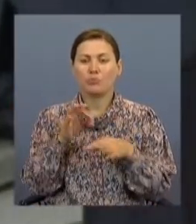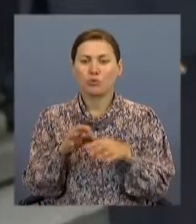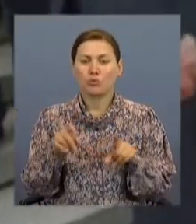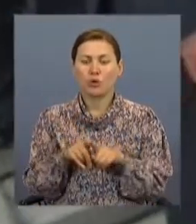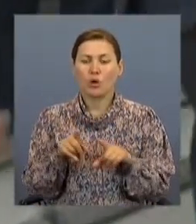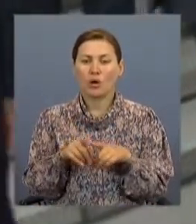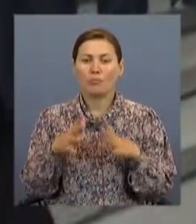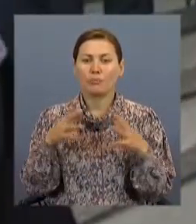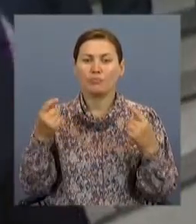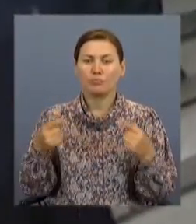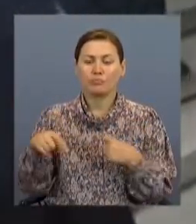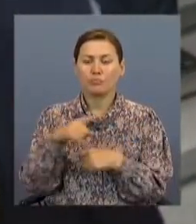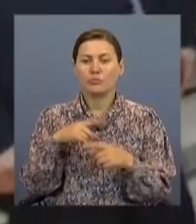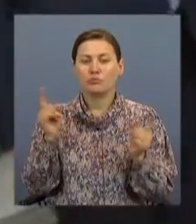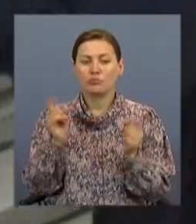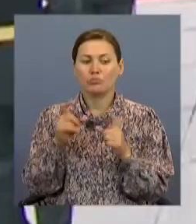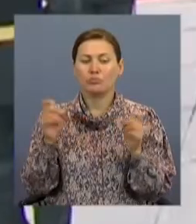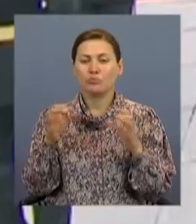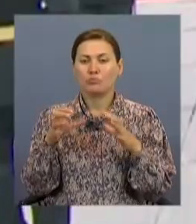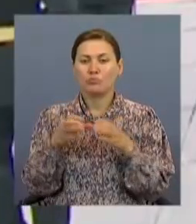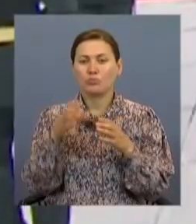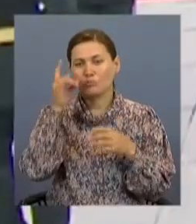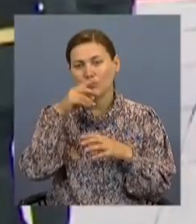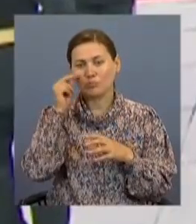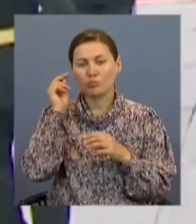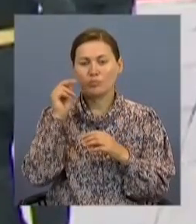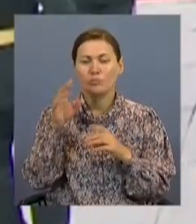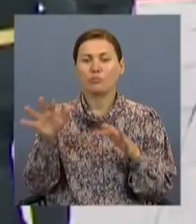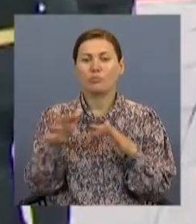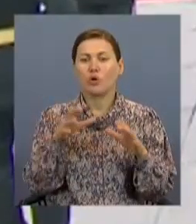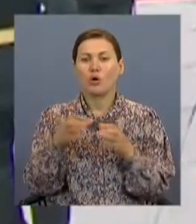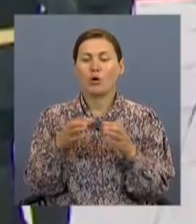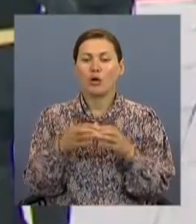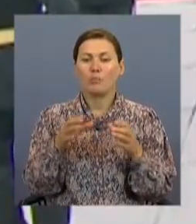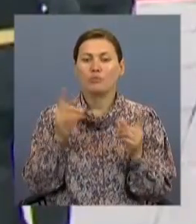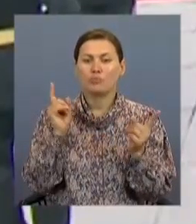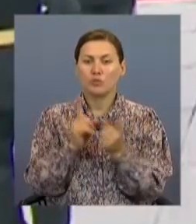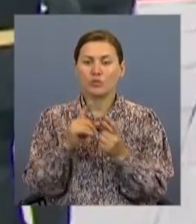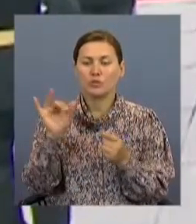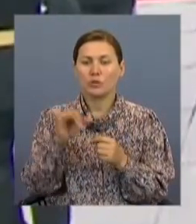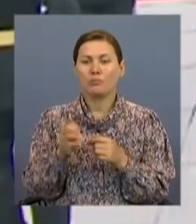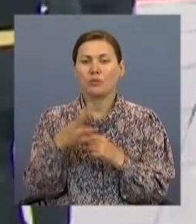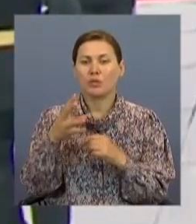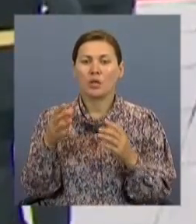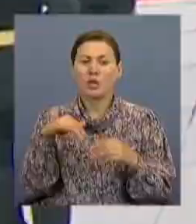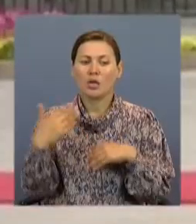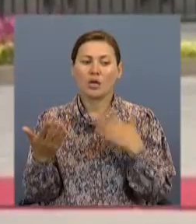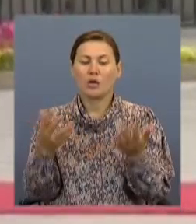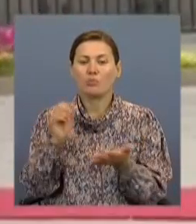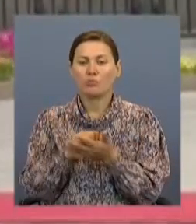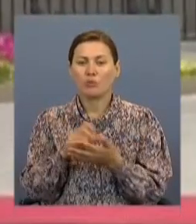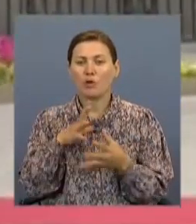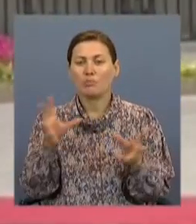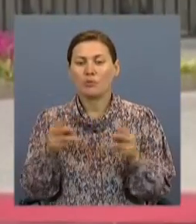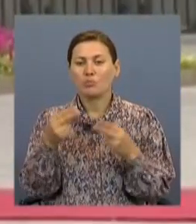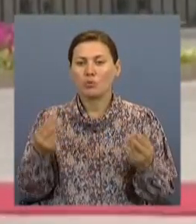отырған алпауыт бизнесмендермен де бас қосады. Қазақстан мен Қытайдың іскер топтар өкілдерімен жүздесу және бірқатар екі жақты құжаттарға бірлесе